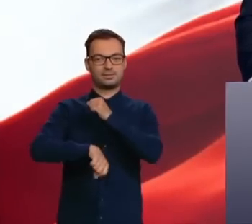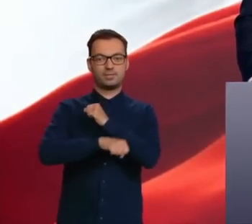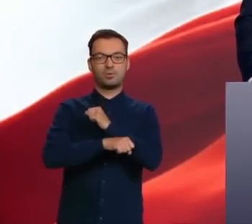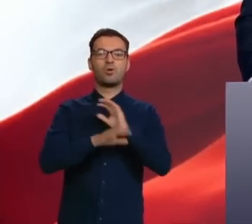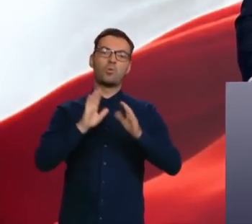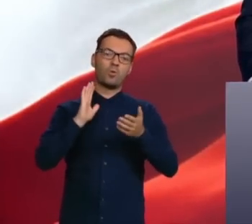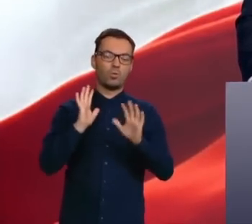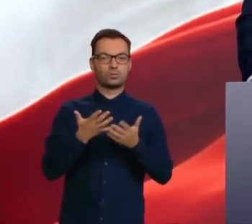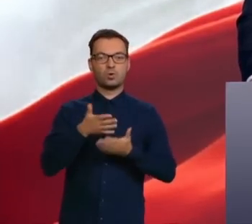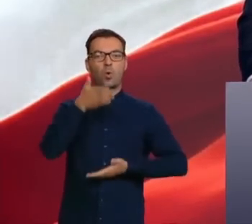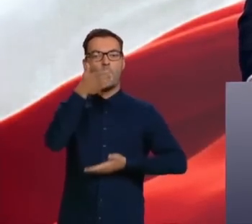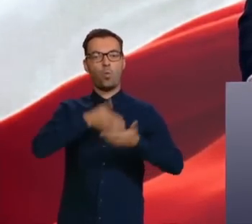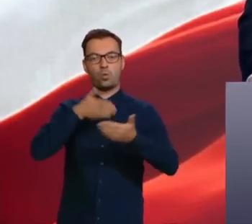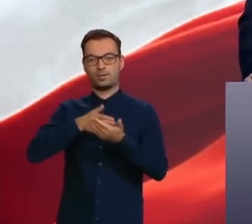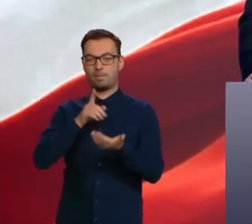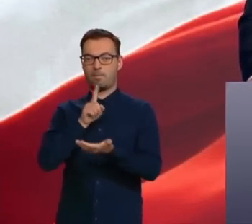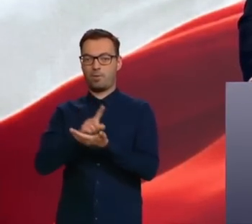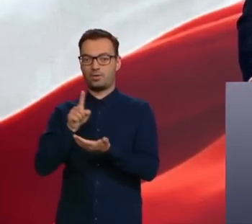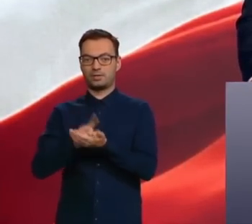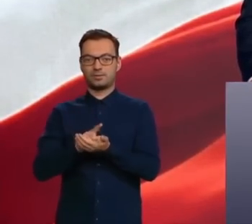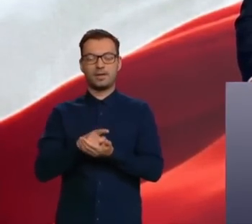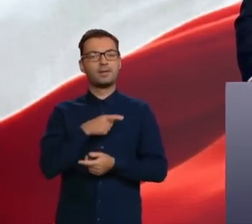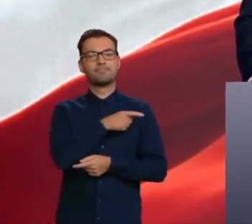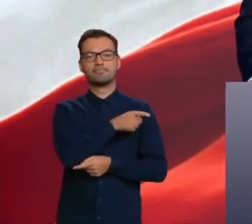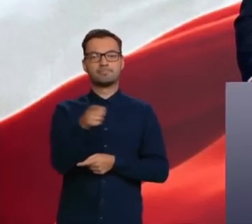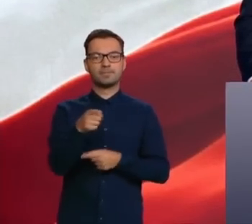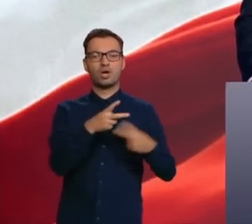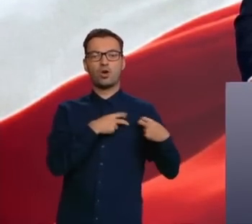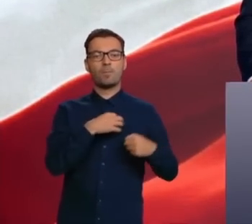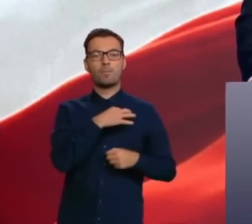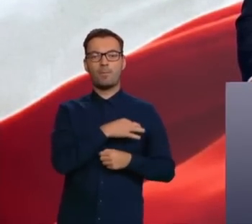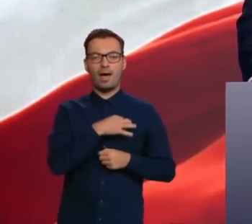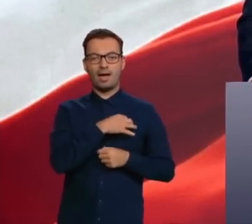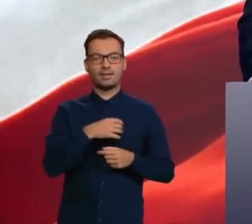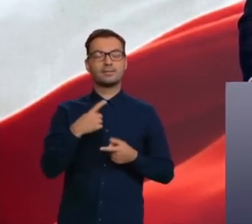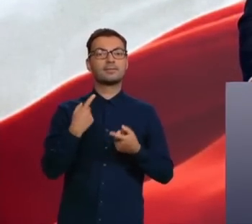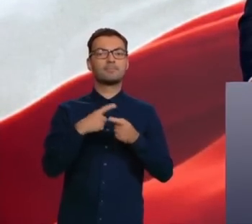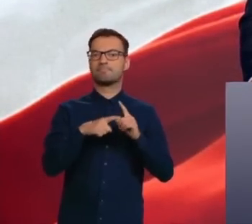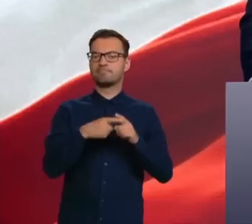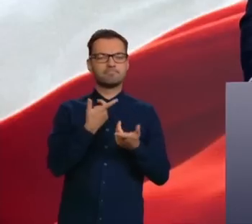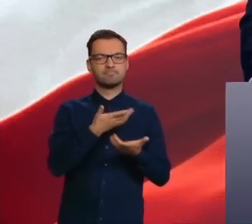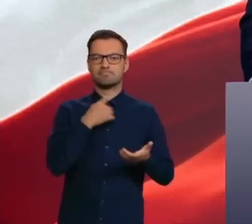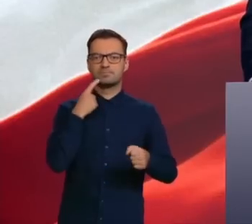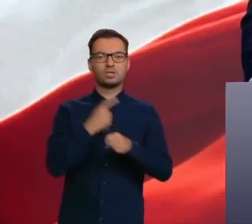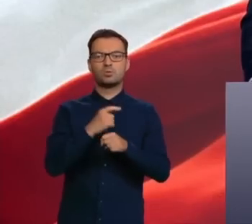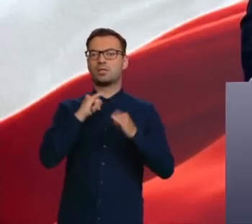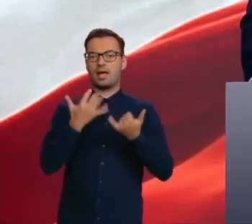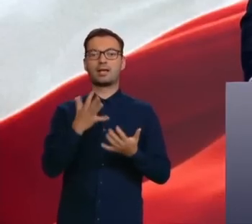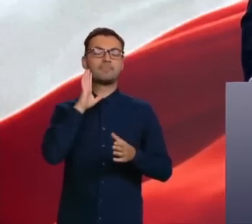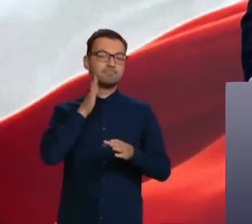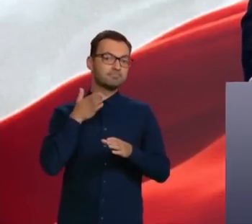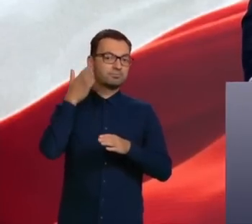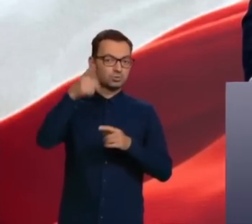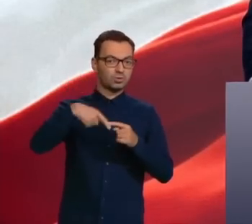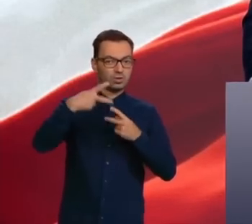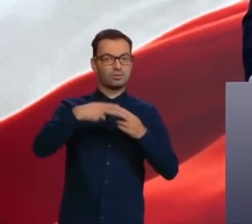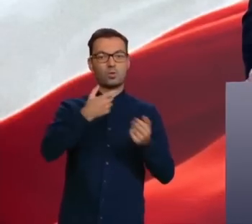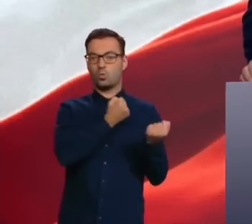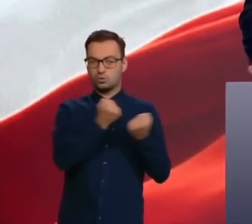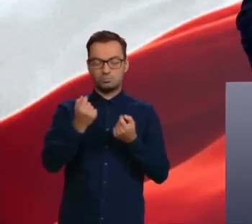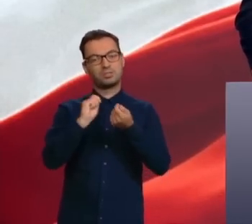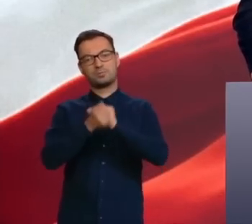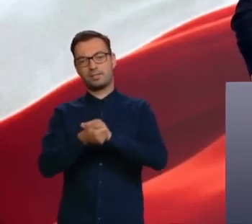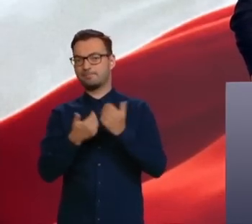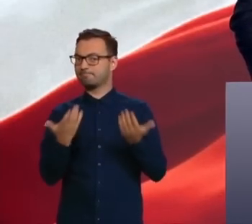ulgami. O, gadają to w TVP o ulgach. Komitetów w sprawie no way. Utrzymania programów społecznych w przyszłej kadencji